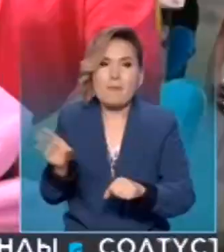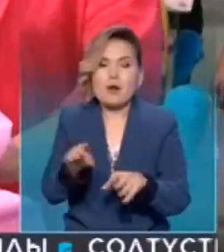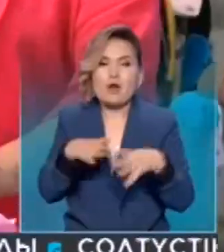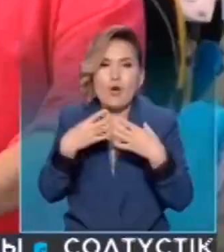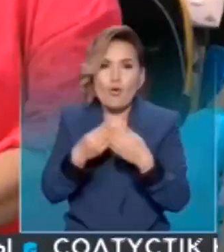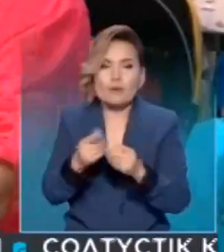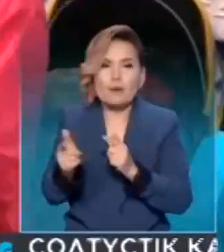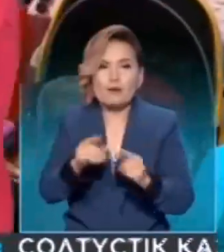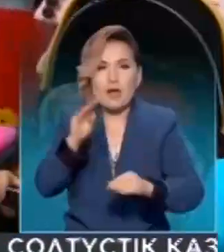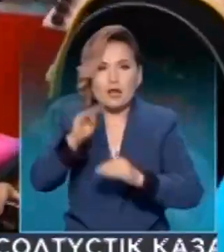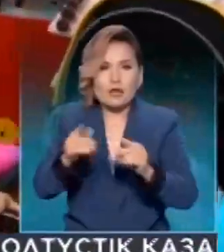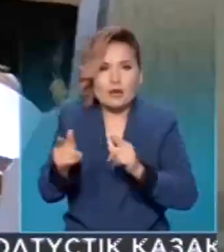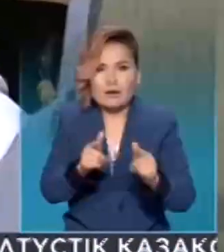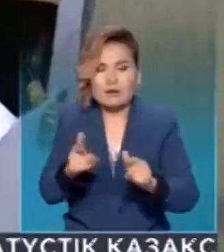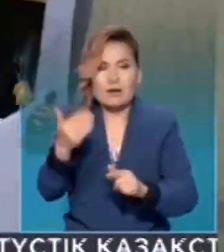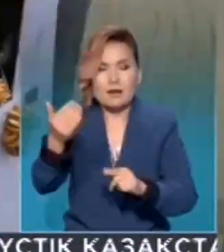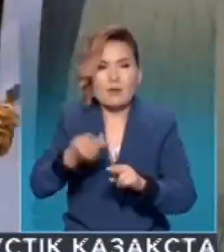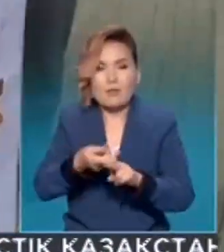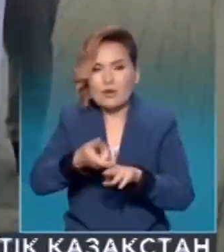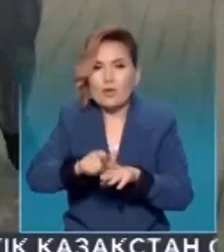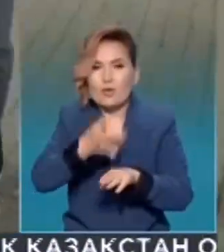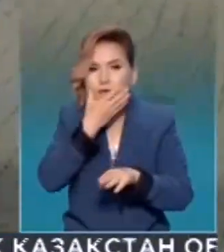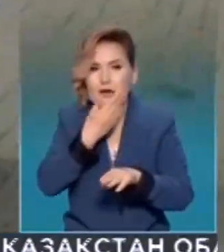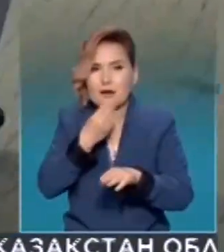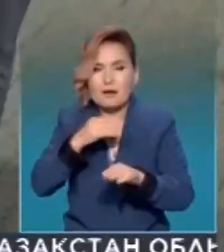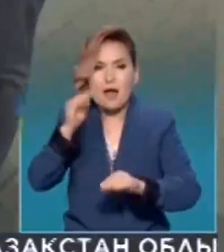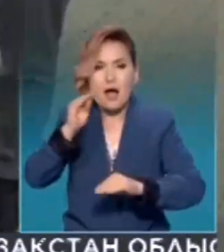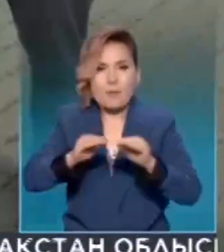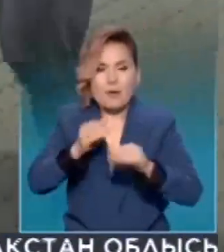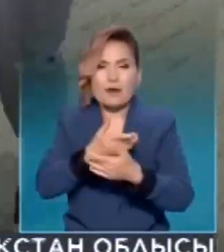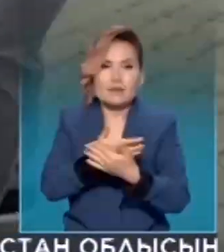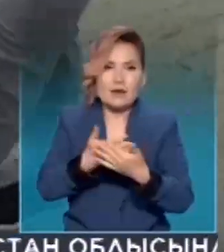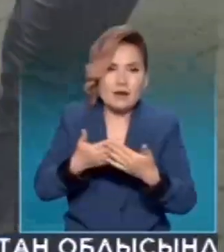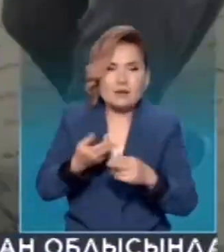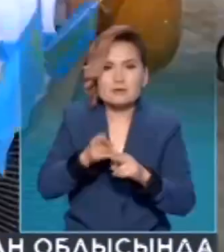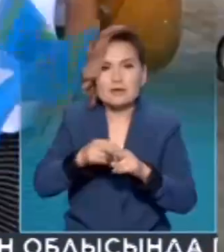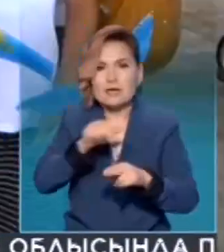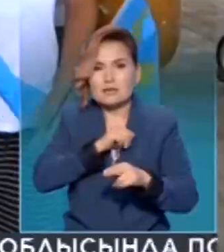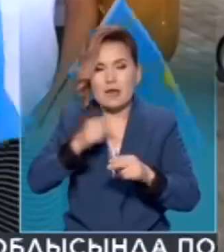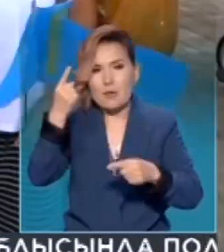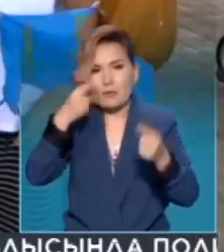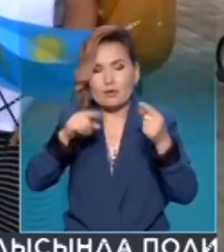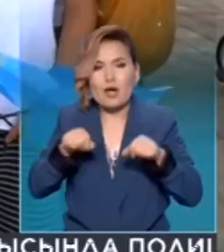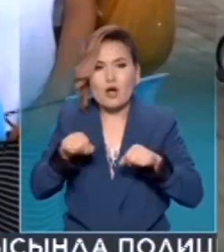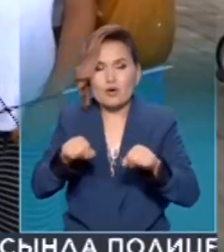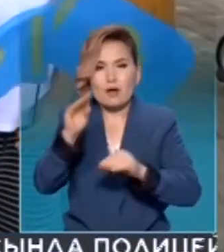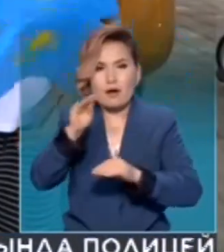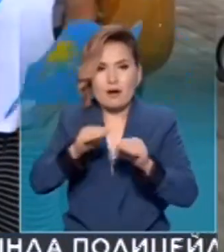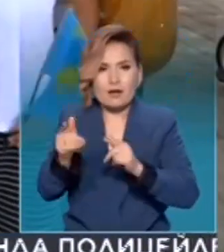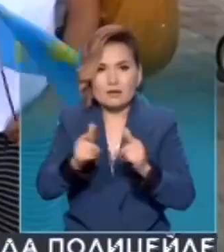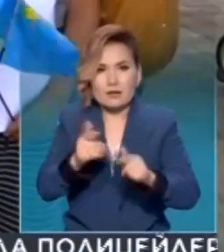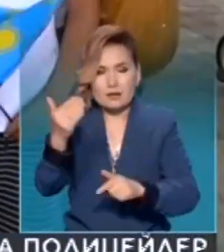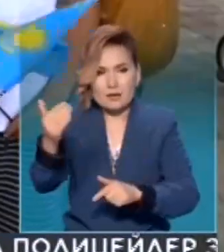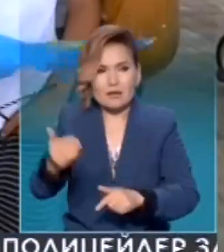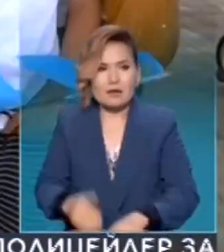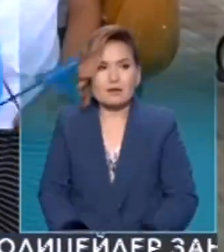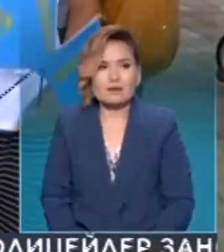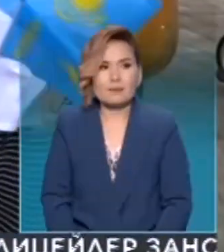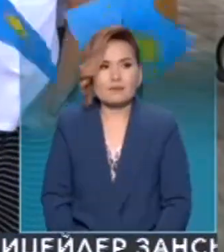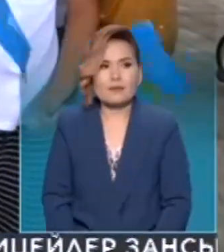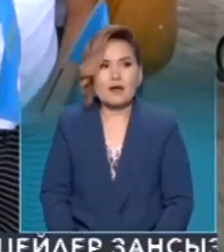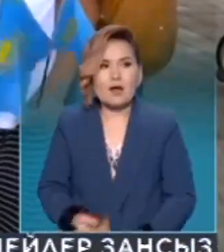отбасыларымен дайындалғандарын айтады. Басқалардан асып түсу үшін қиялдарына барынша ерік берген. Біздің ол өзіміздің ұлттық аспабымыз